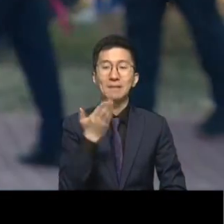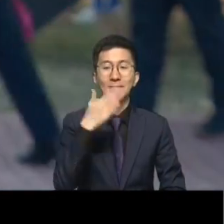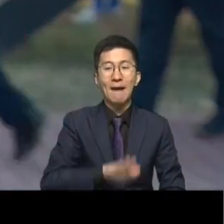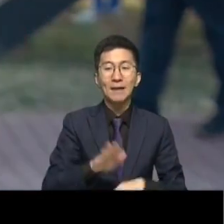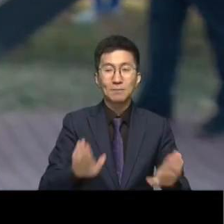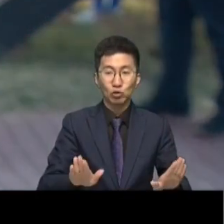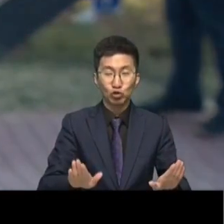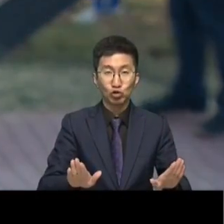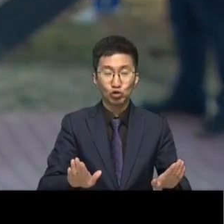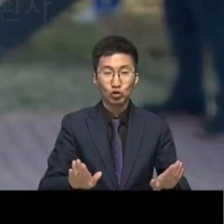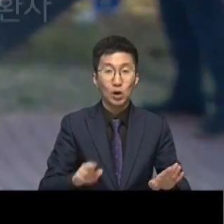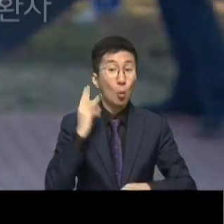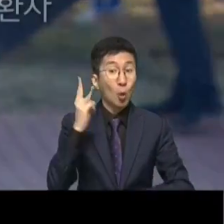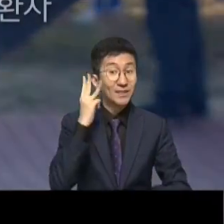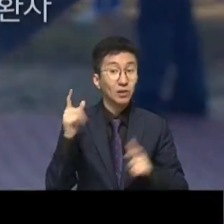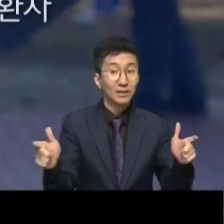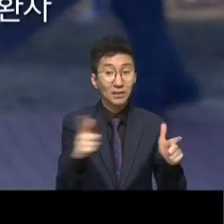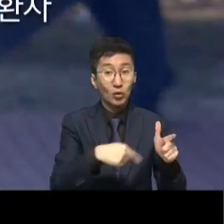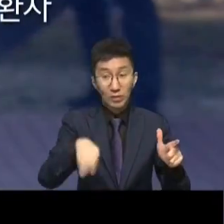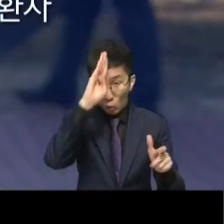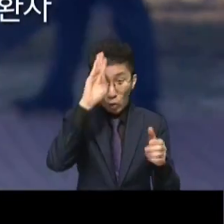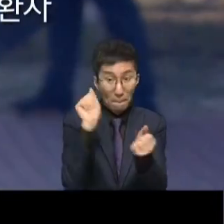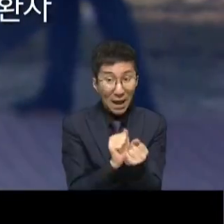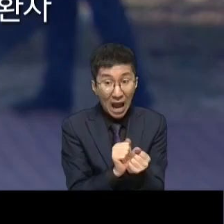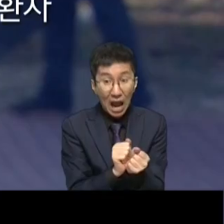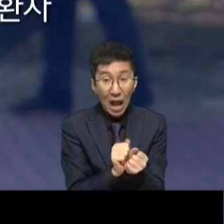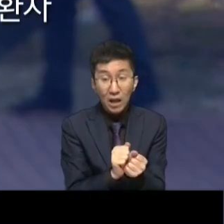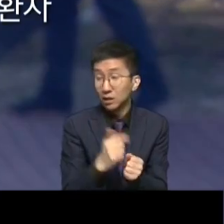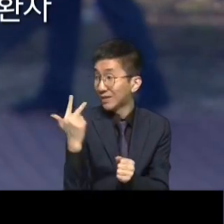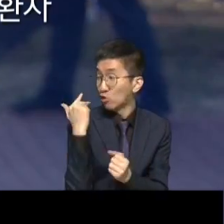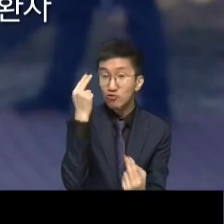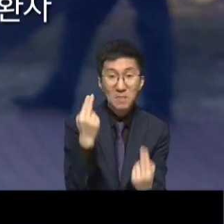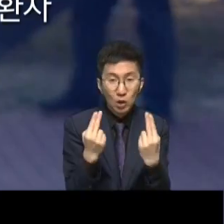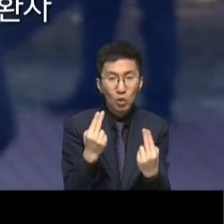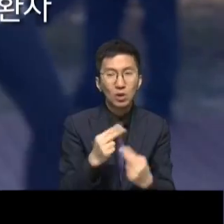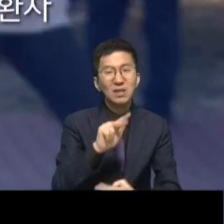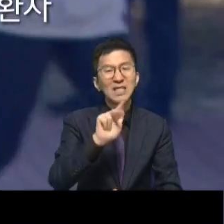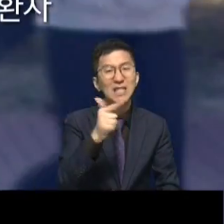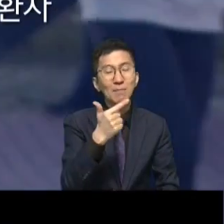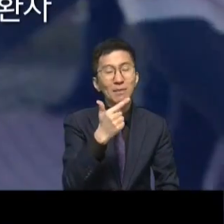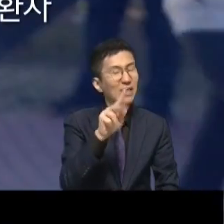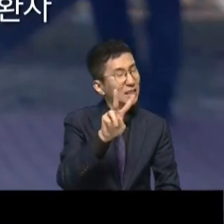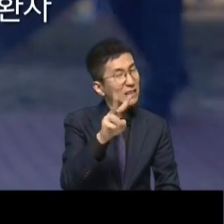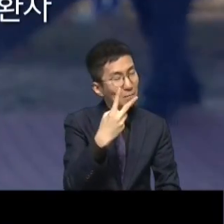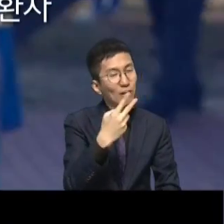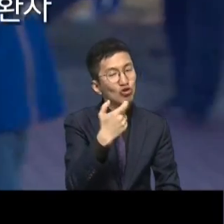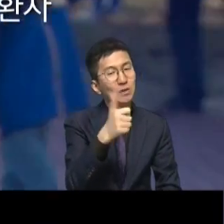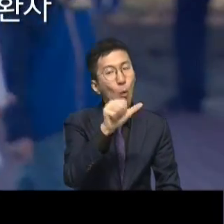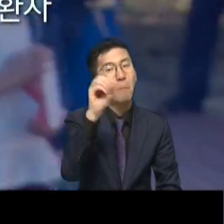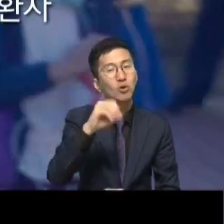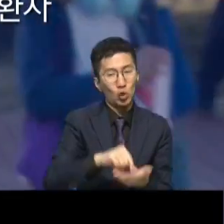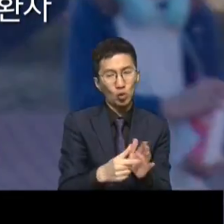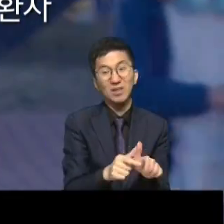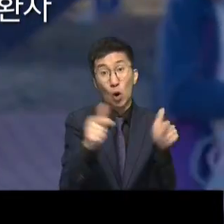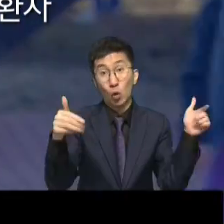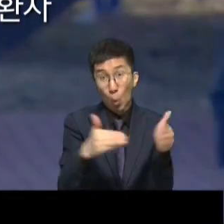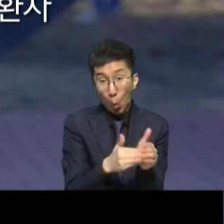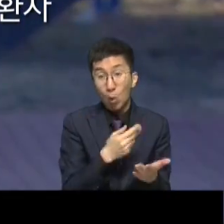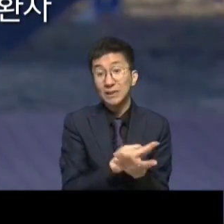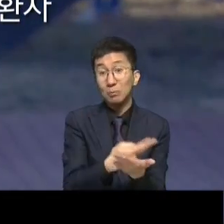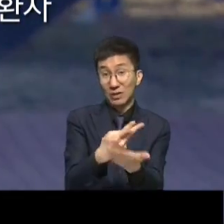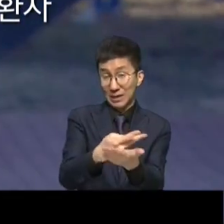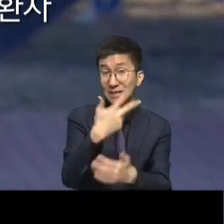주 워싱턴 DC의 코로나 확진자는 지난주에 비해 265%, 입원 환자는